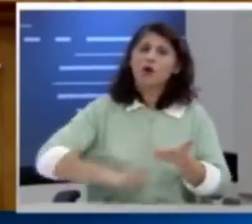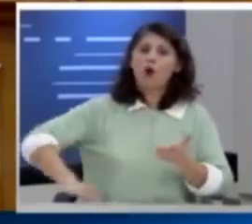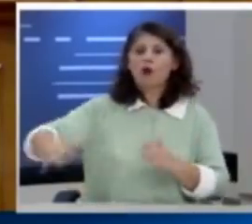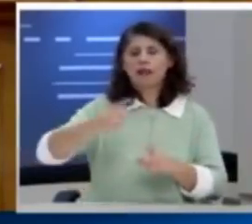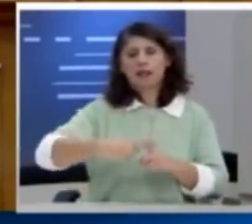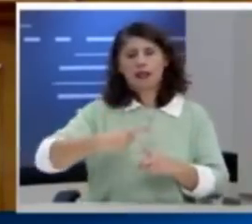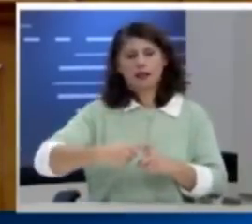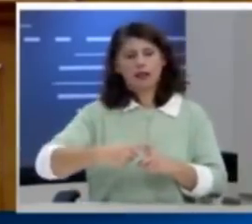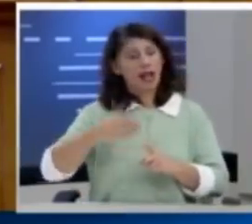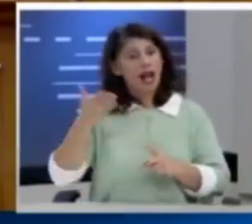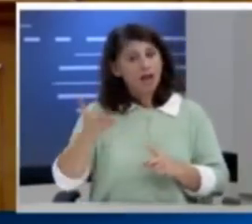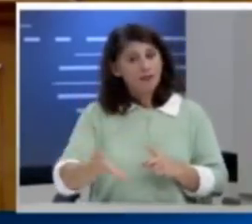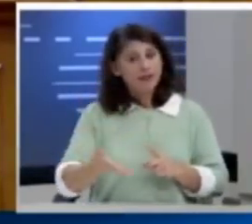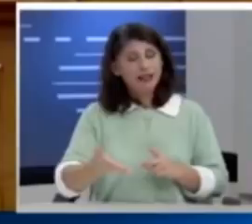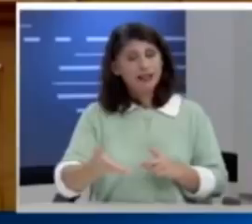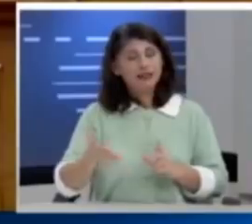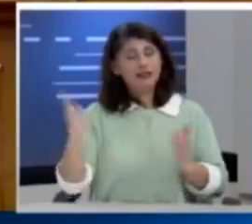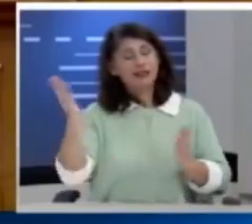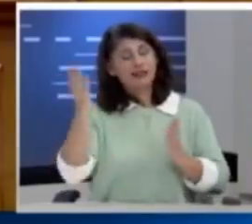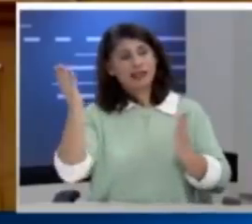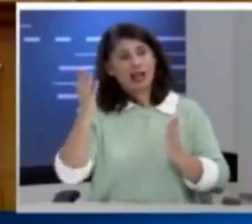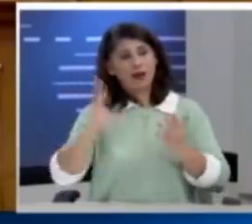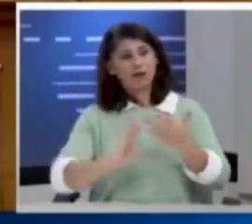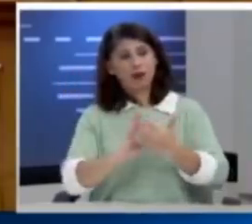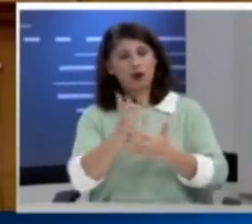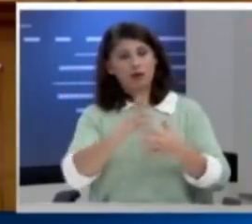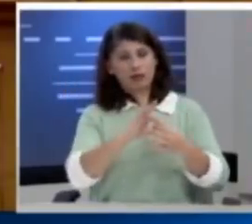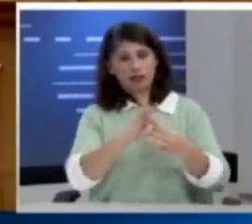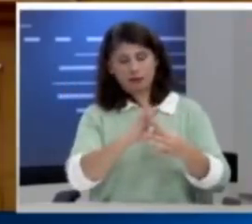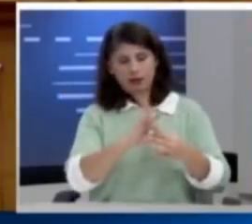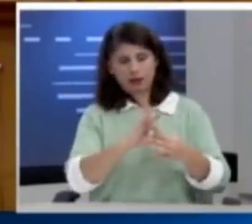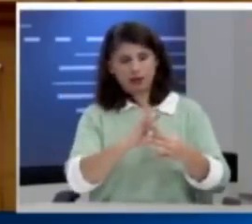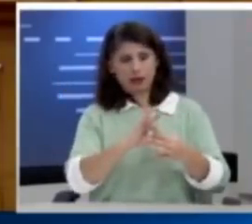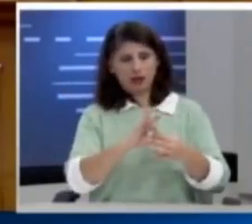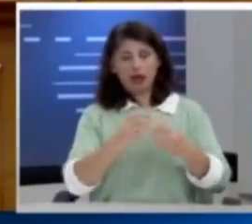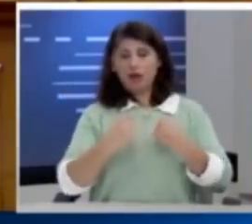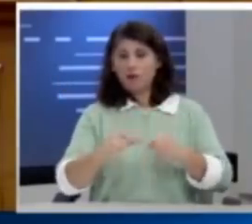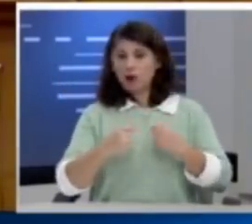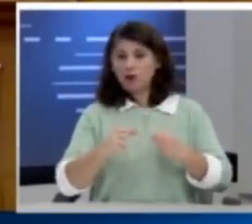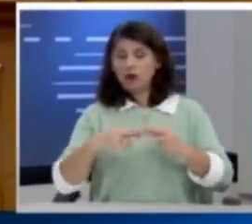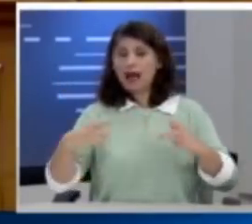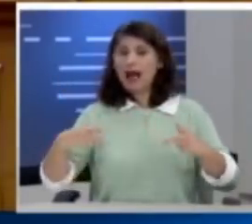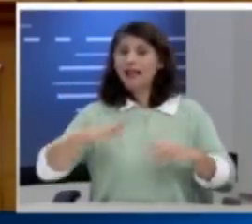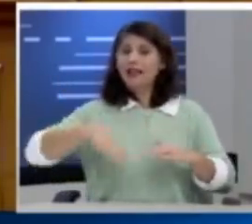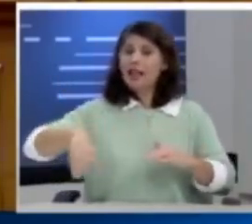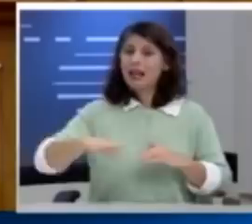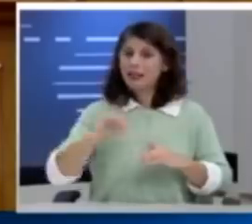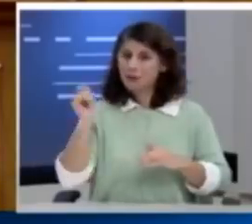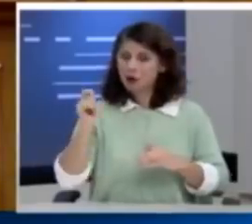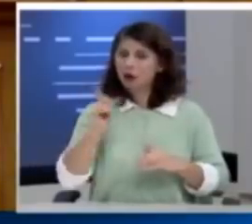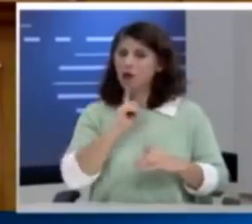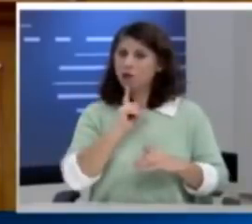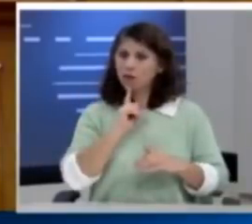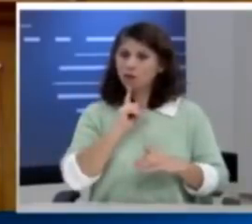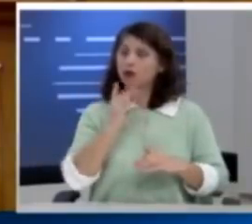μας. Τέτοιες δήθεν προοδευτικές συμμαχίες που ασκούν αντιλαϊκές πολιτικές,